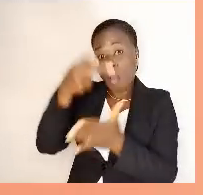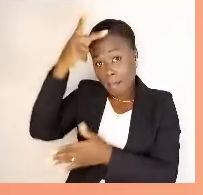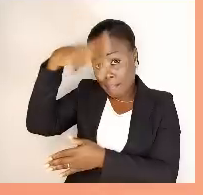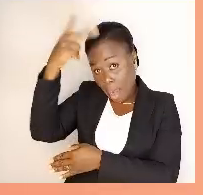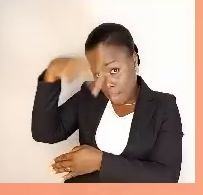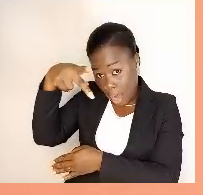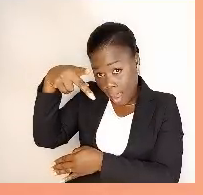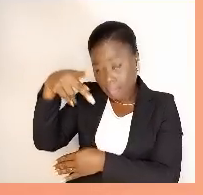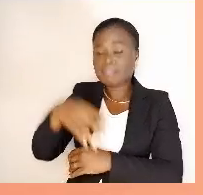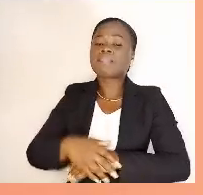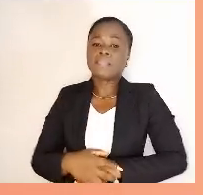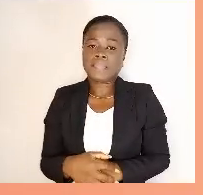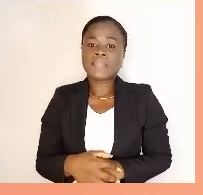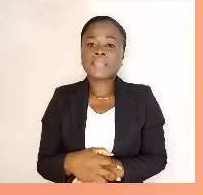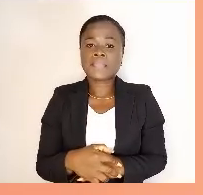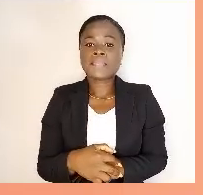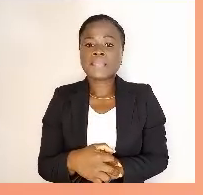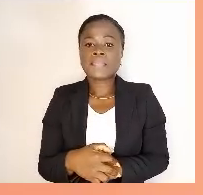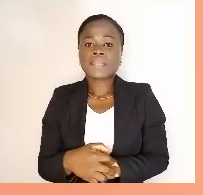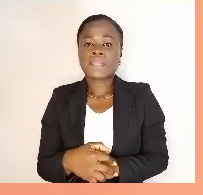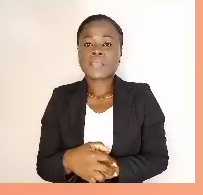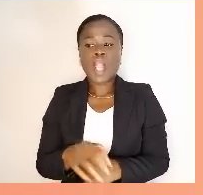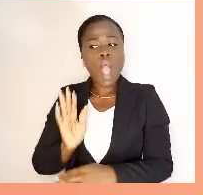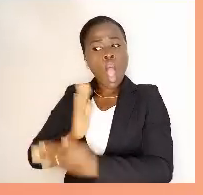classe politique, sans exclusive.